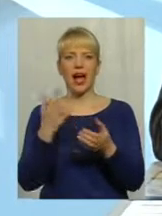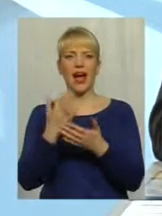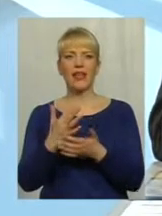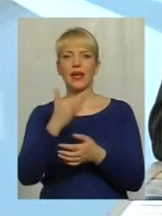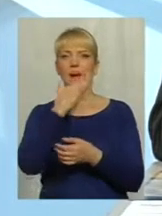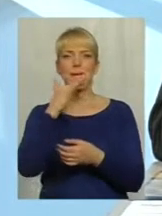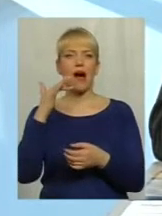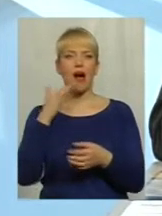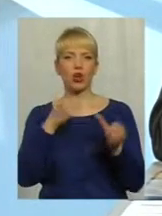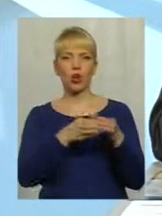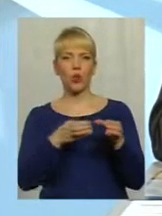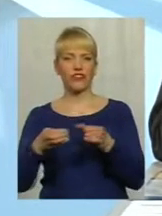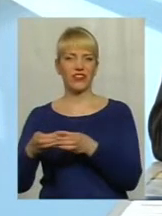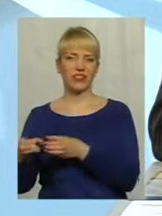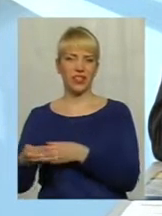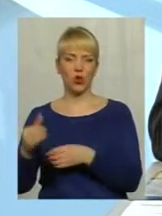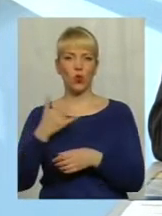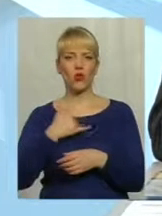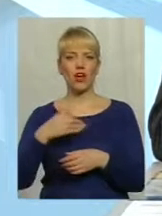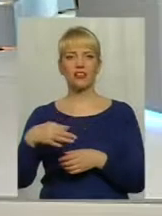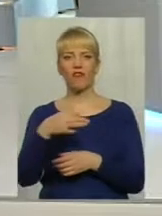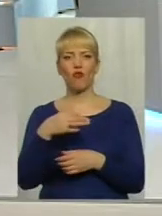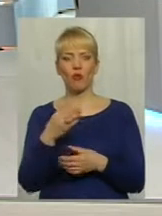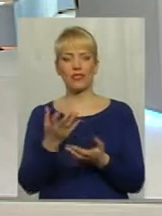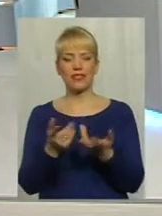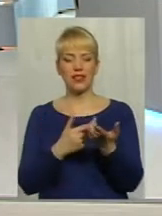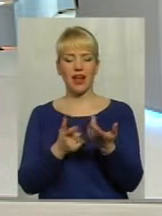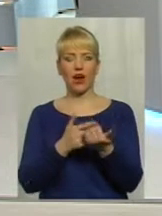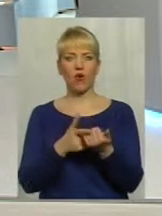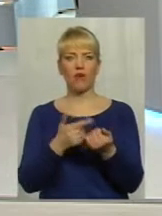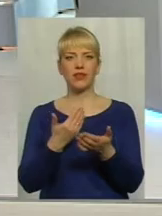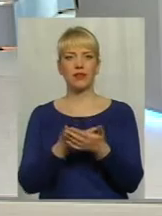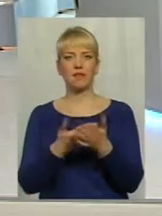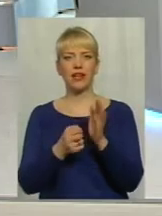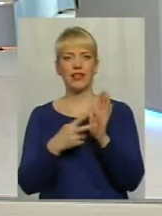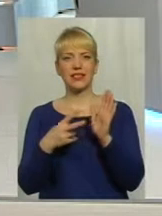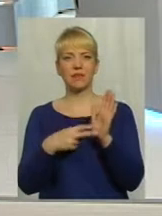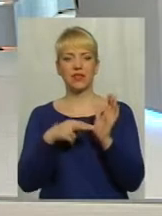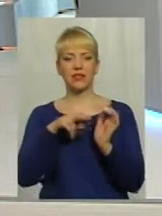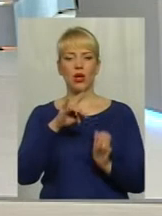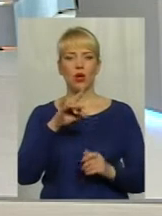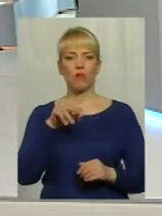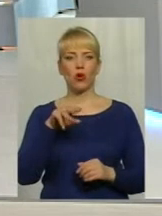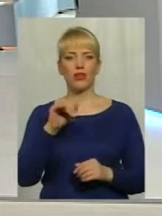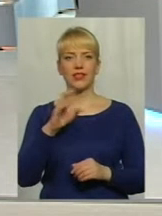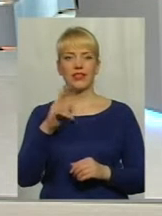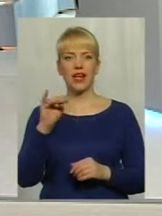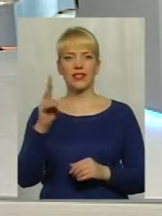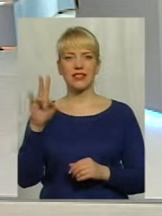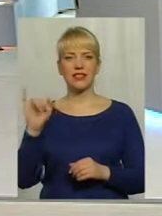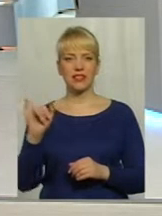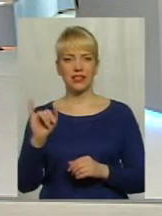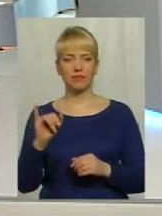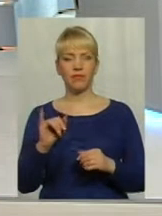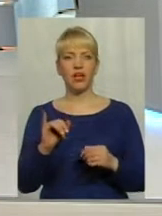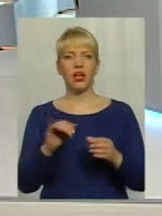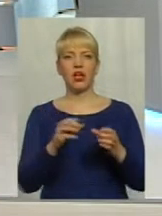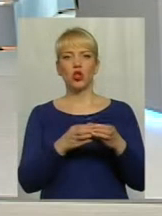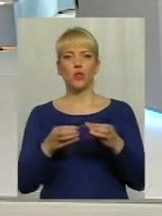багатоконфесійною. У нас тільки в області нараховується біля 17 тільки протестантських деноминацій, 17, там 18, є